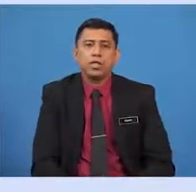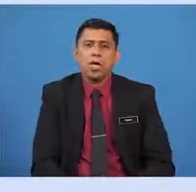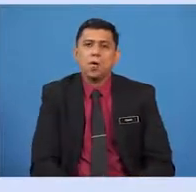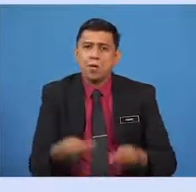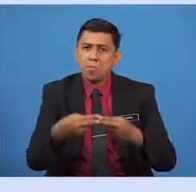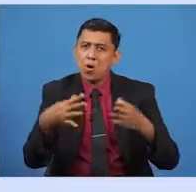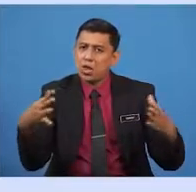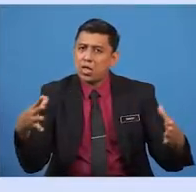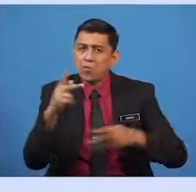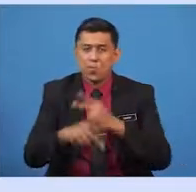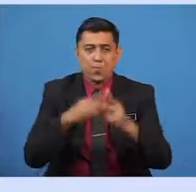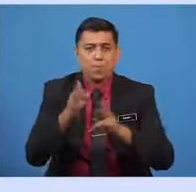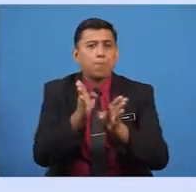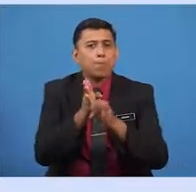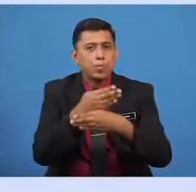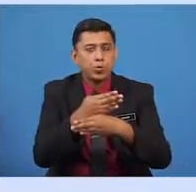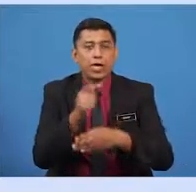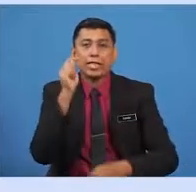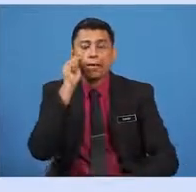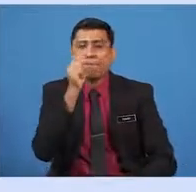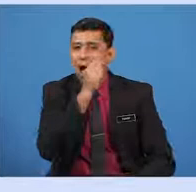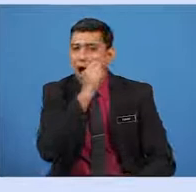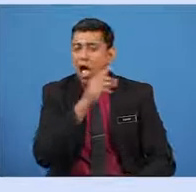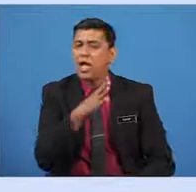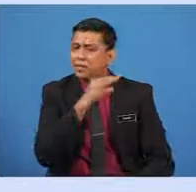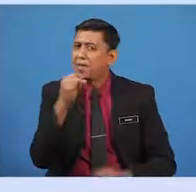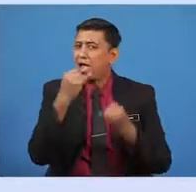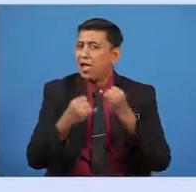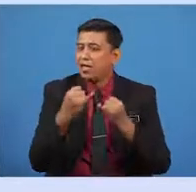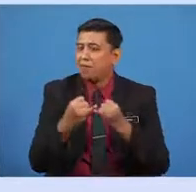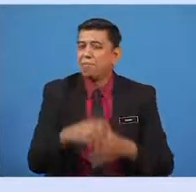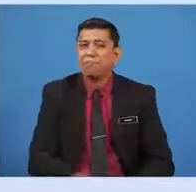menghuraikan proses pembentukan kembar. Dan yang terakhir,